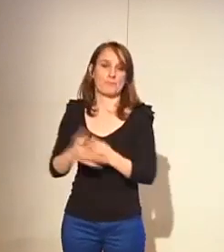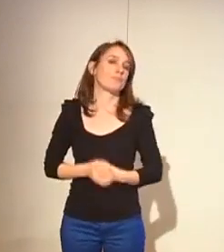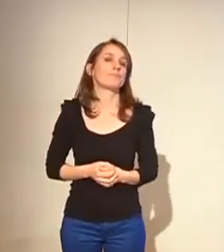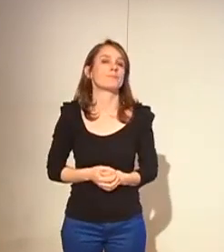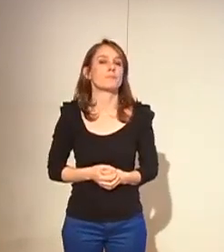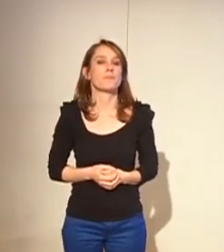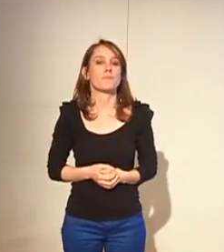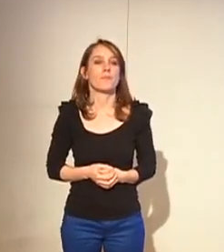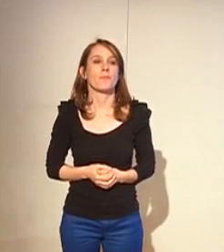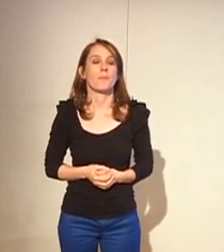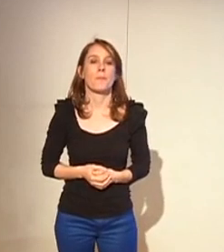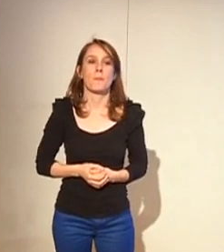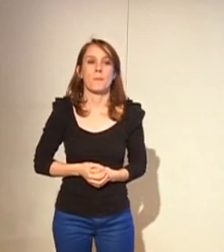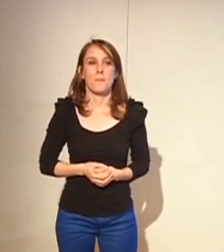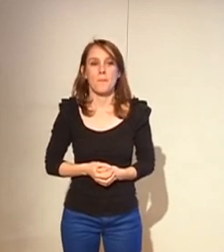il